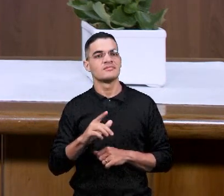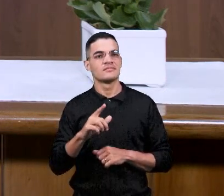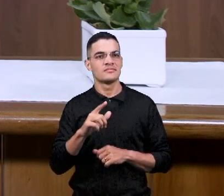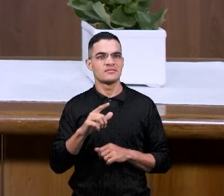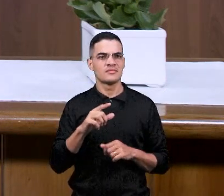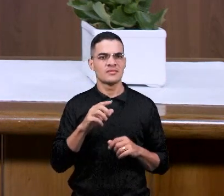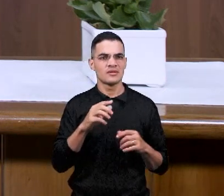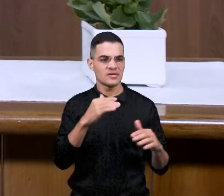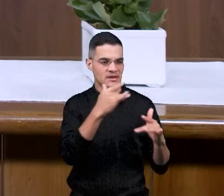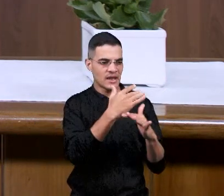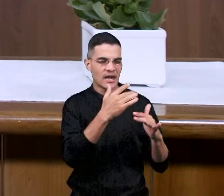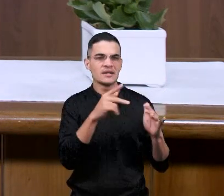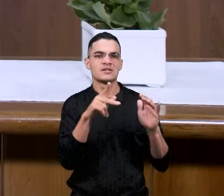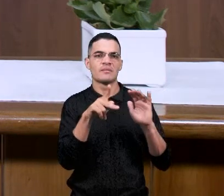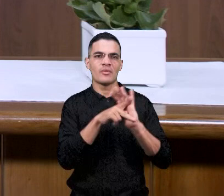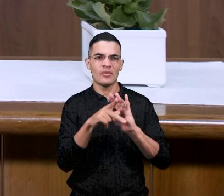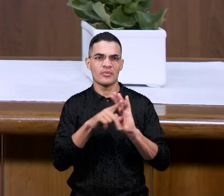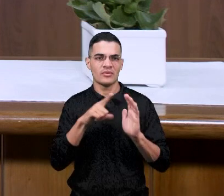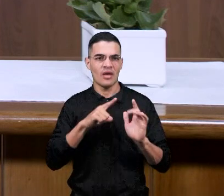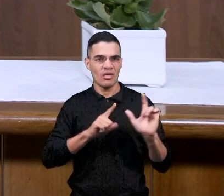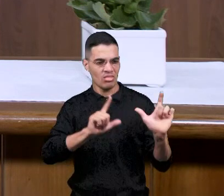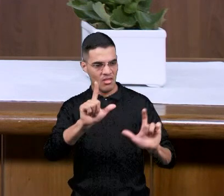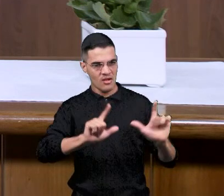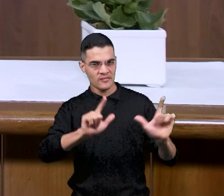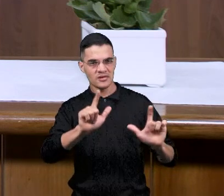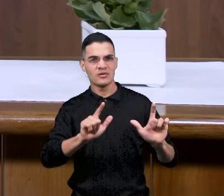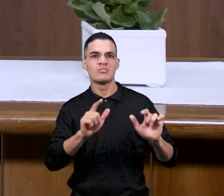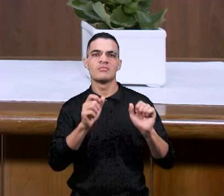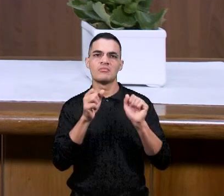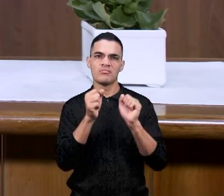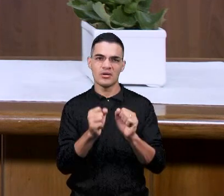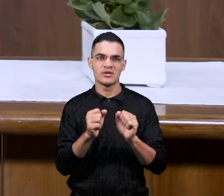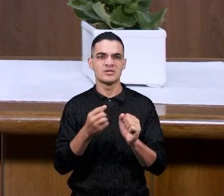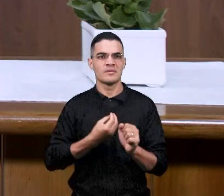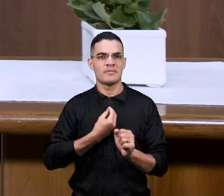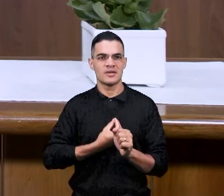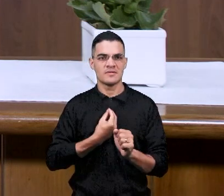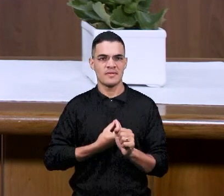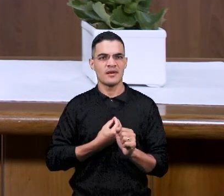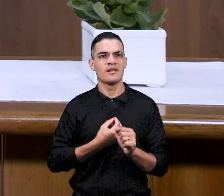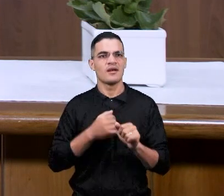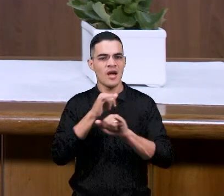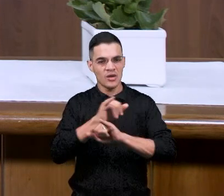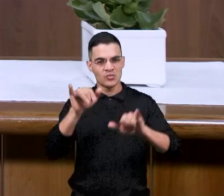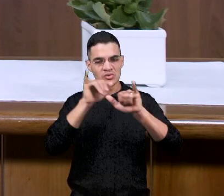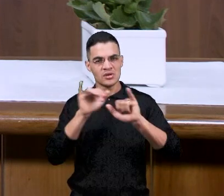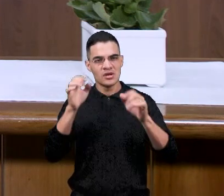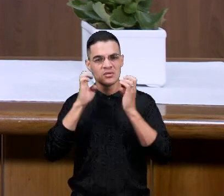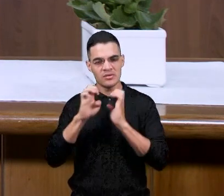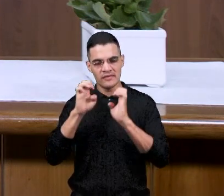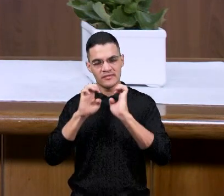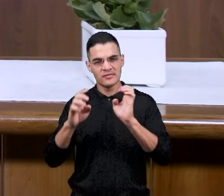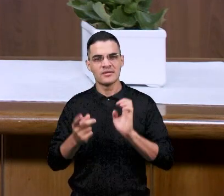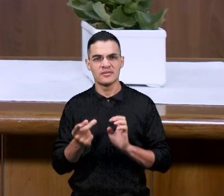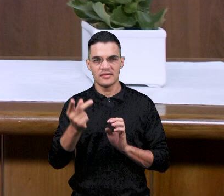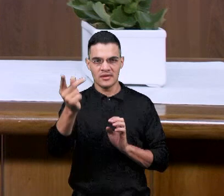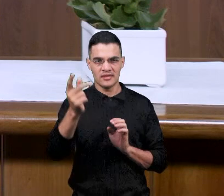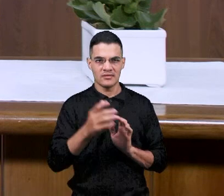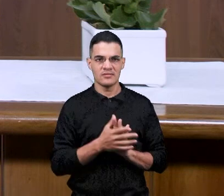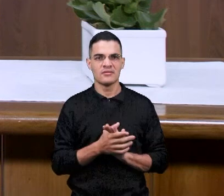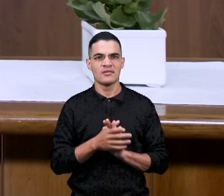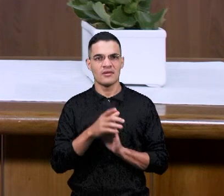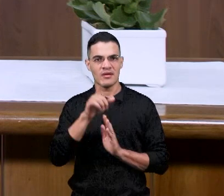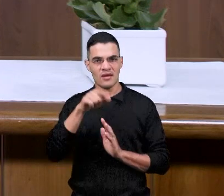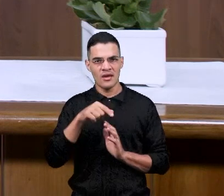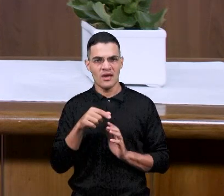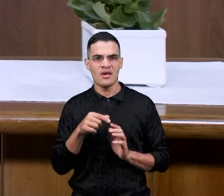villes qui reçoivent le signal des chaînes de TV qui transmettent la programmation, nous avons